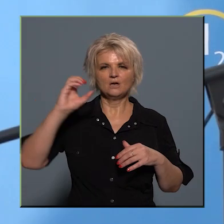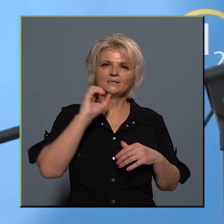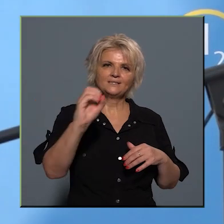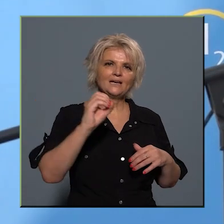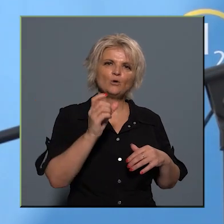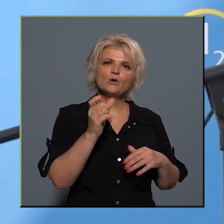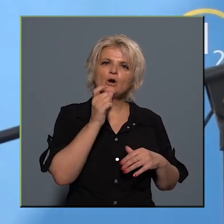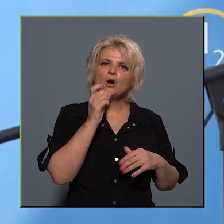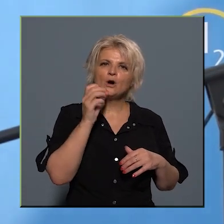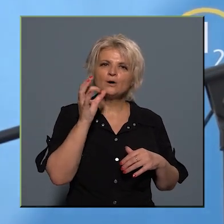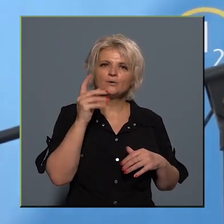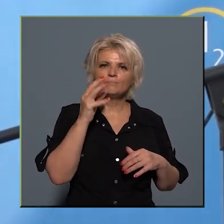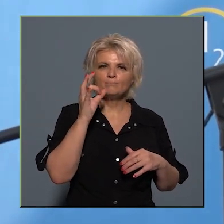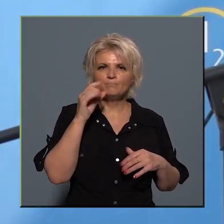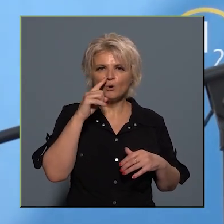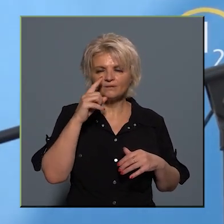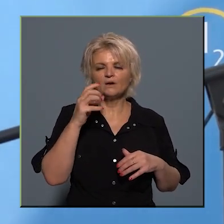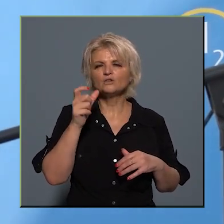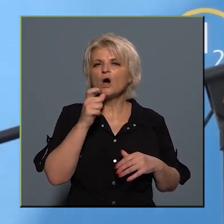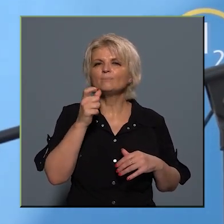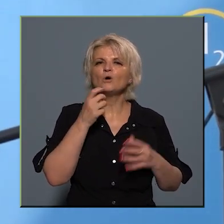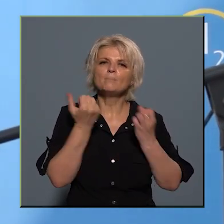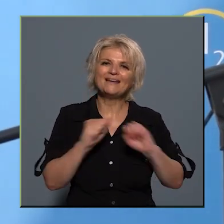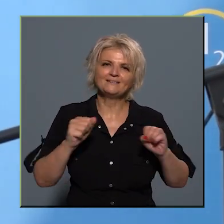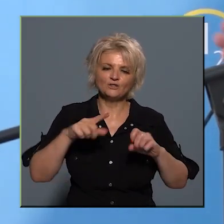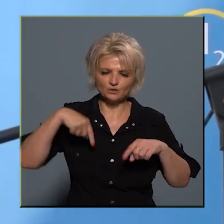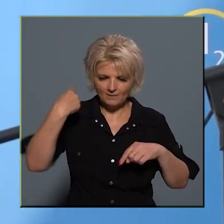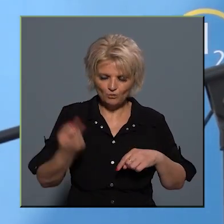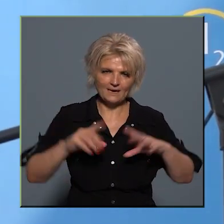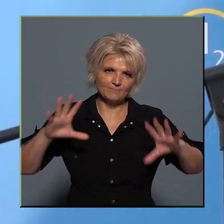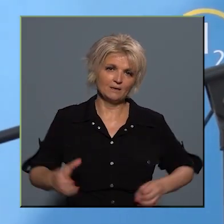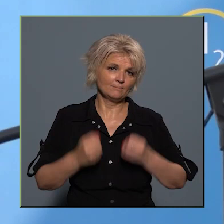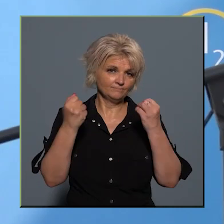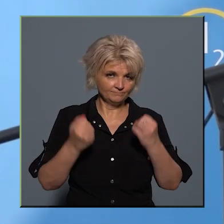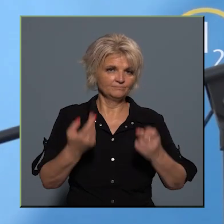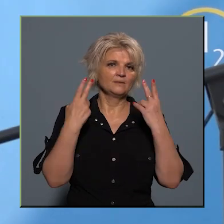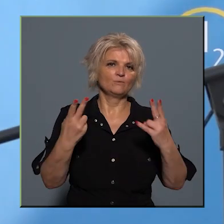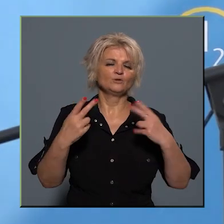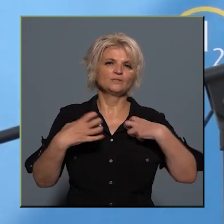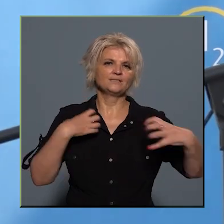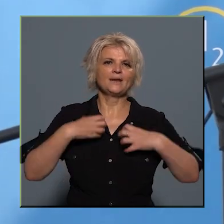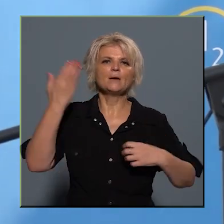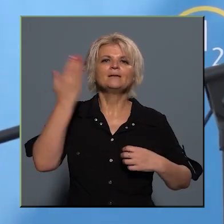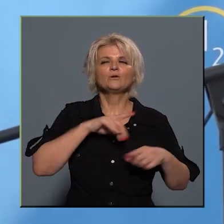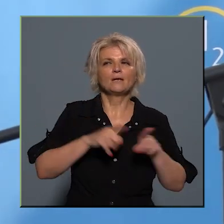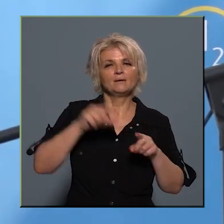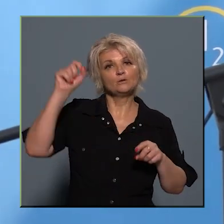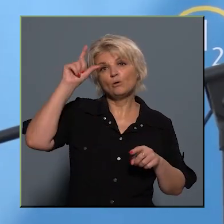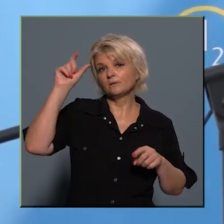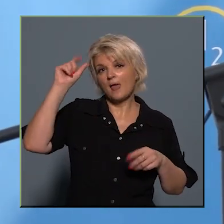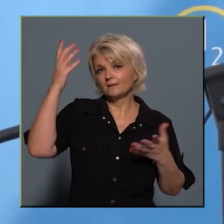vagy a karbonmentes jövő kép kialakításában szerepet kapott a hidrogén, egyelőre mind ötlet